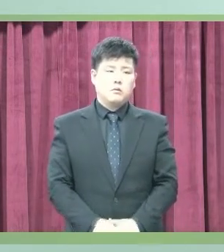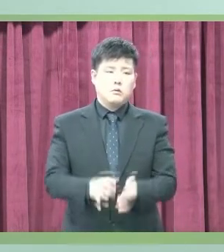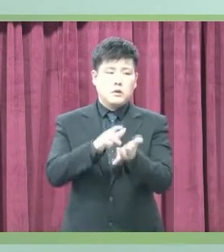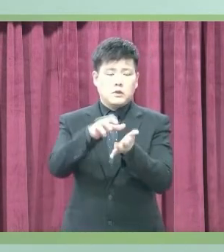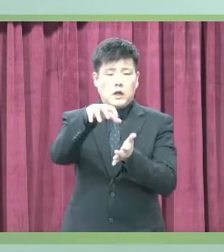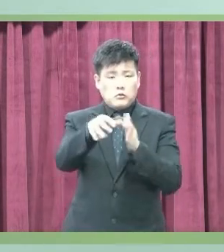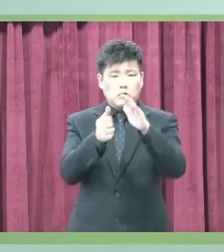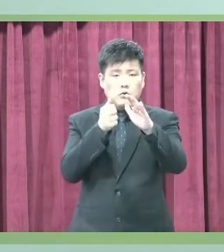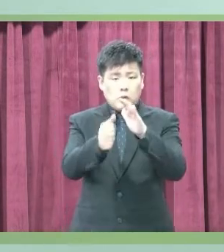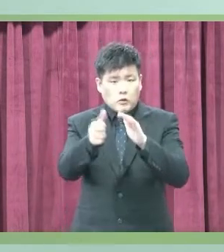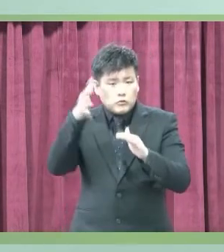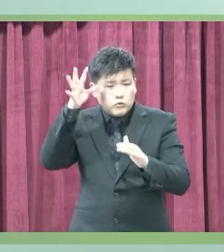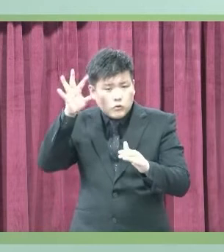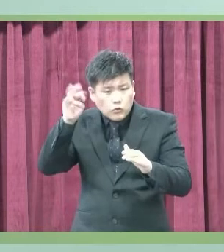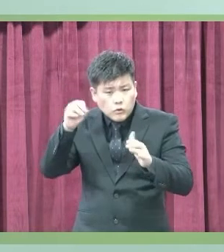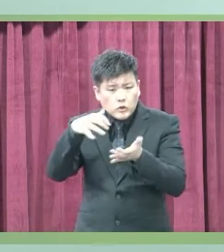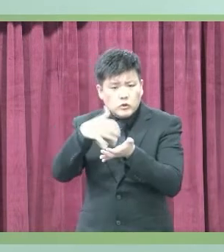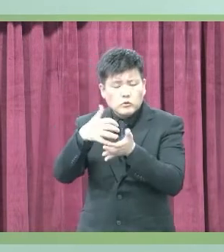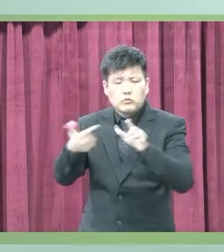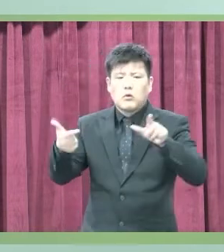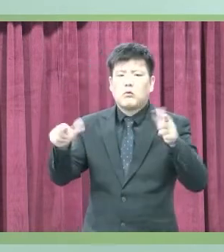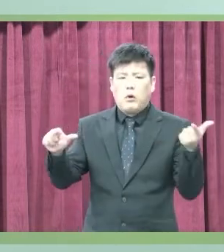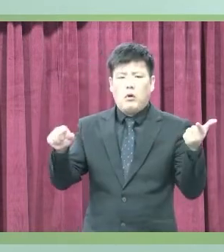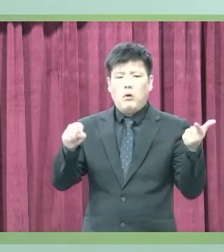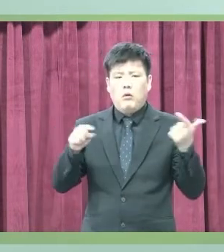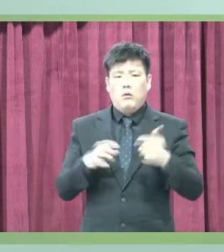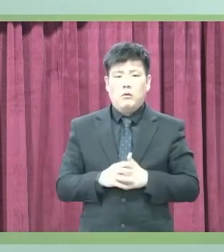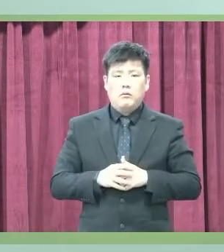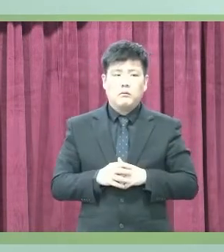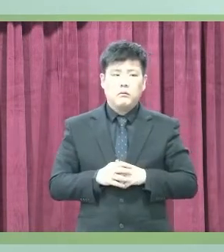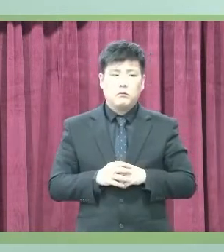일수의 차이를 살펴보겠습니다. 약국 방문 일수의 차이가 큰